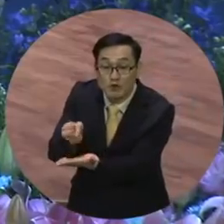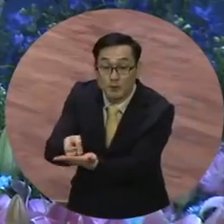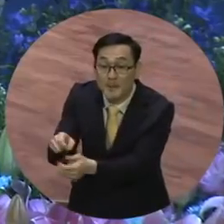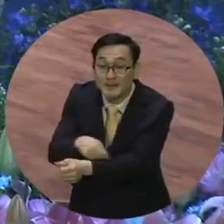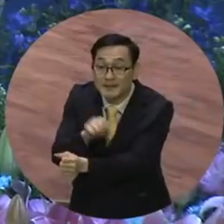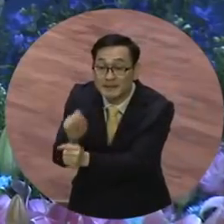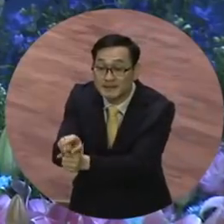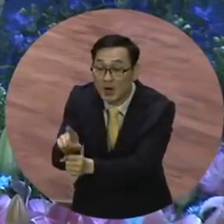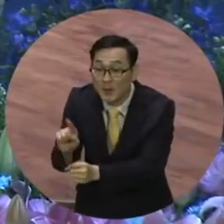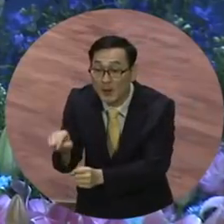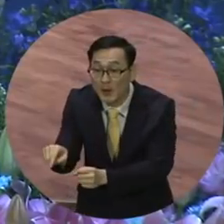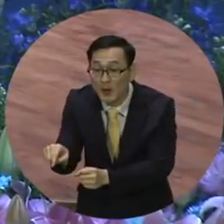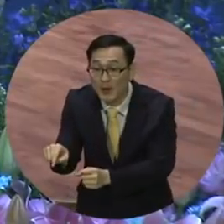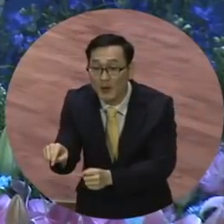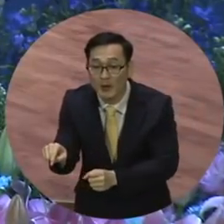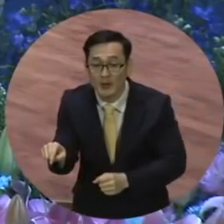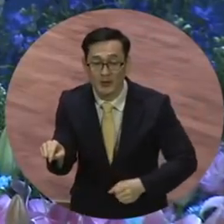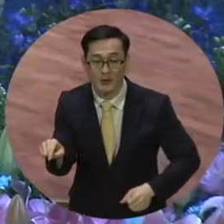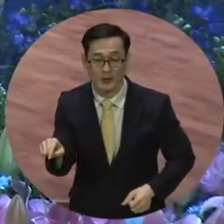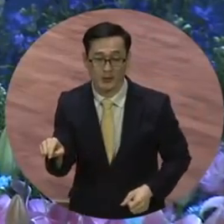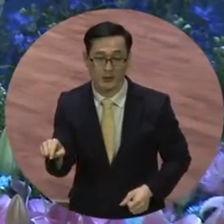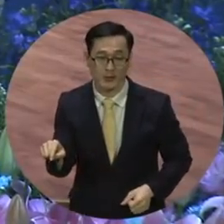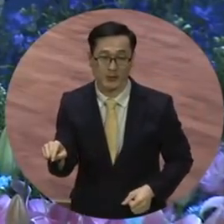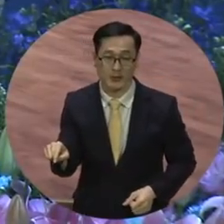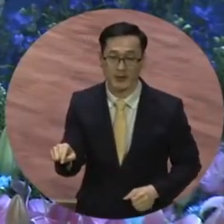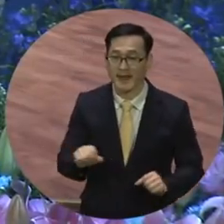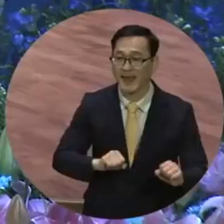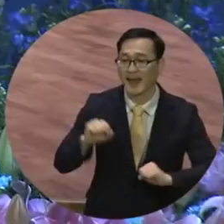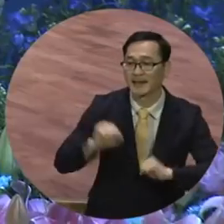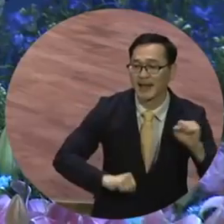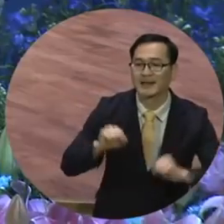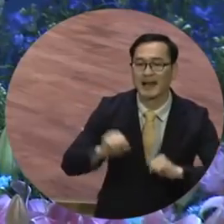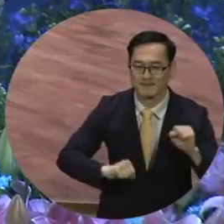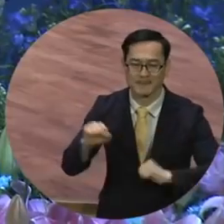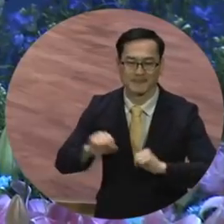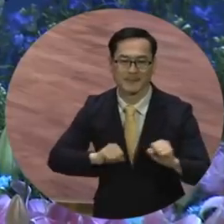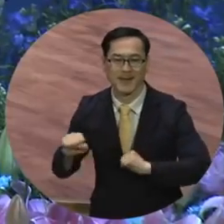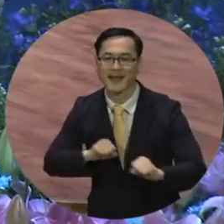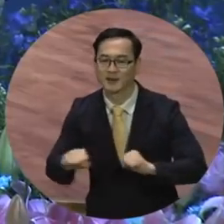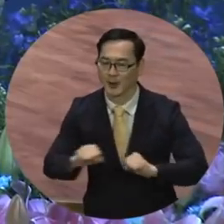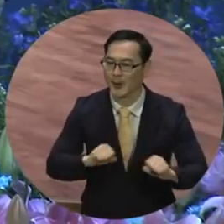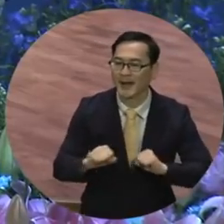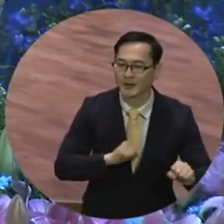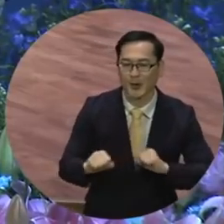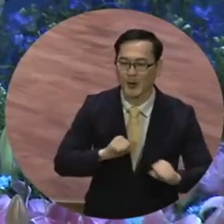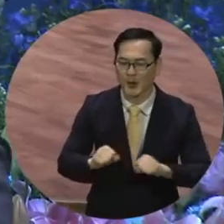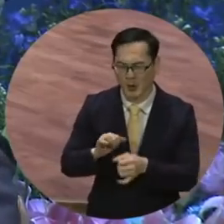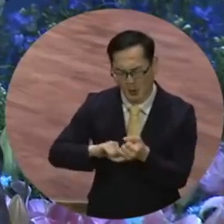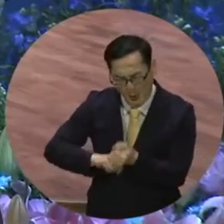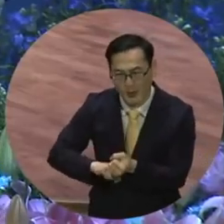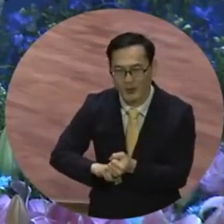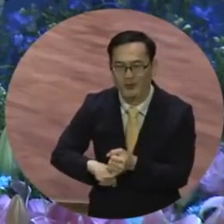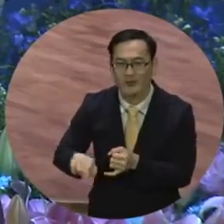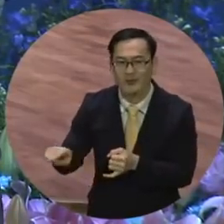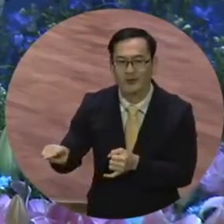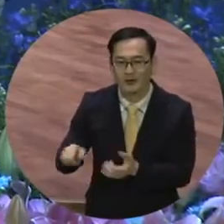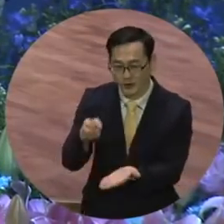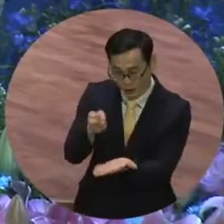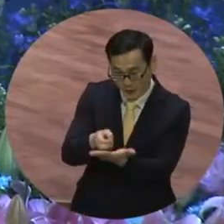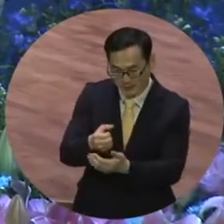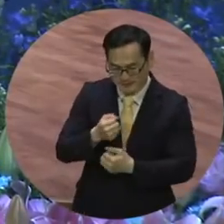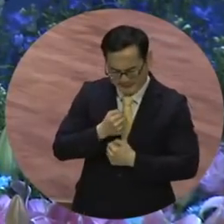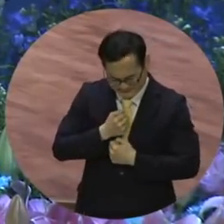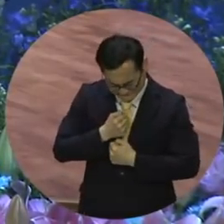율법의 특징이 가장 큰 특징이 행함이에요. 행함. 행함. 그래서 율법을